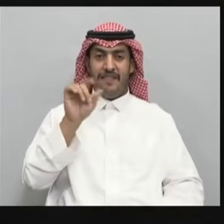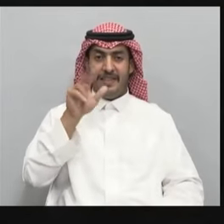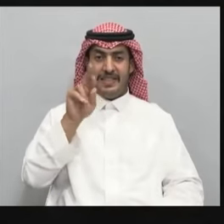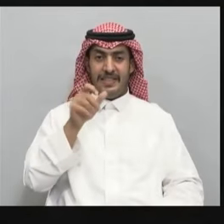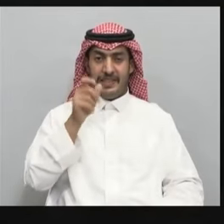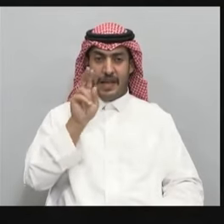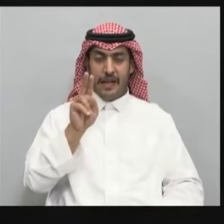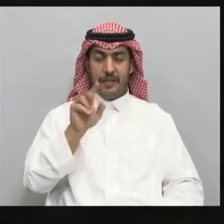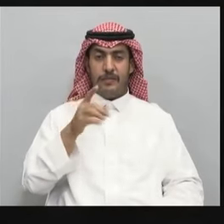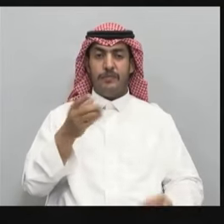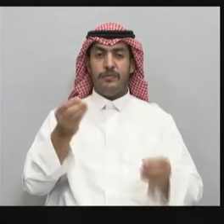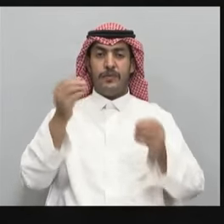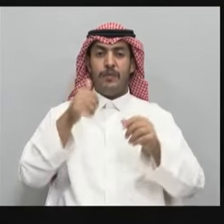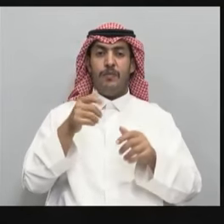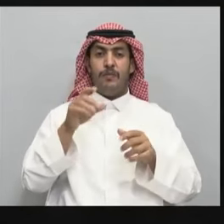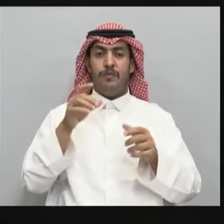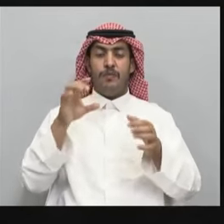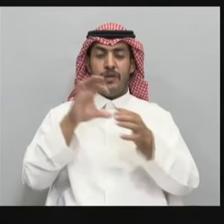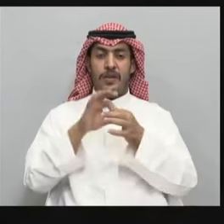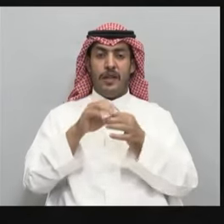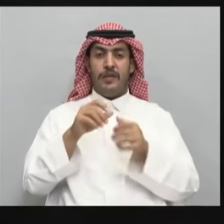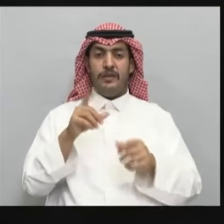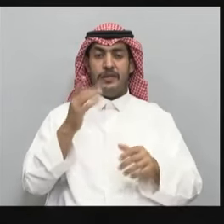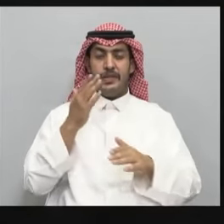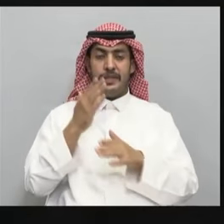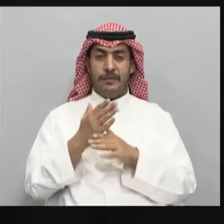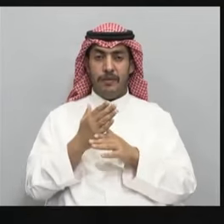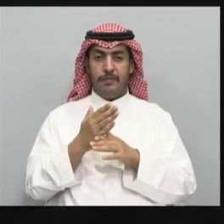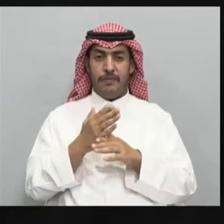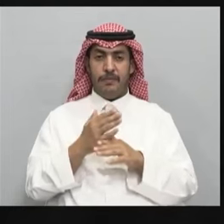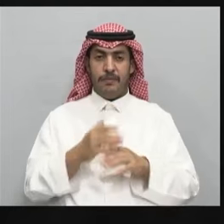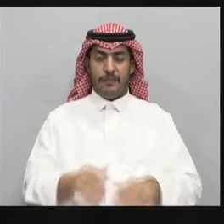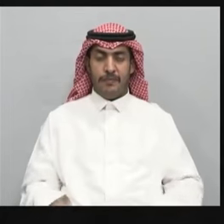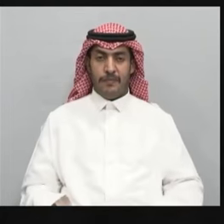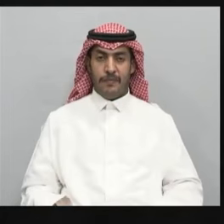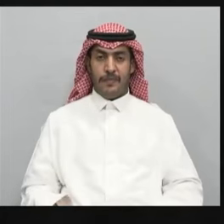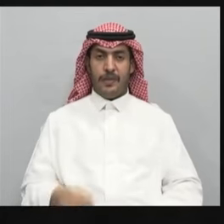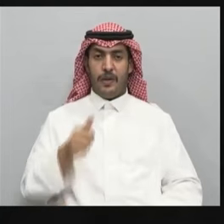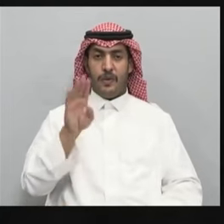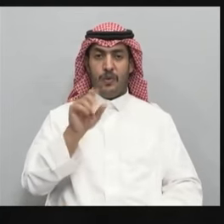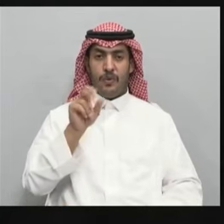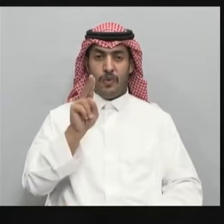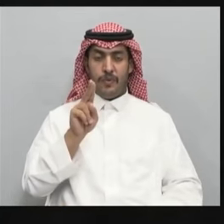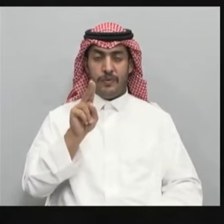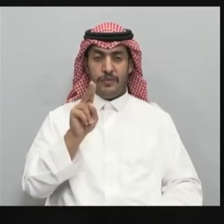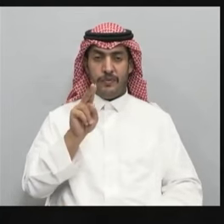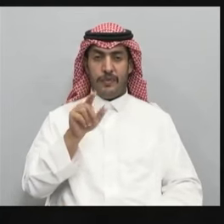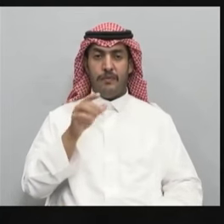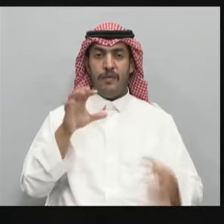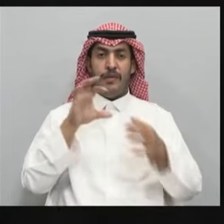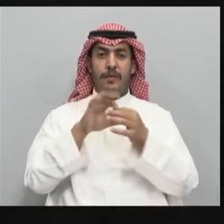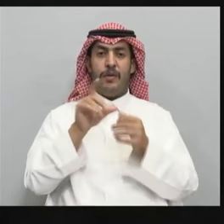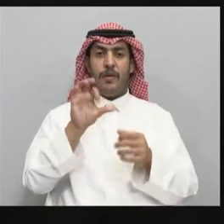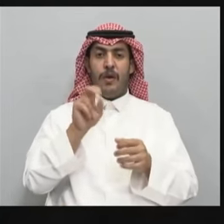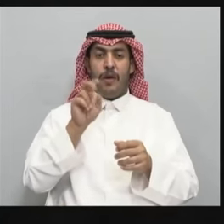الفلزات تصنف من الموصلات الجيده ل ماذا مثل ما عرفنا لان الالكترون ارتباطه